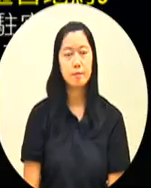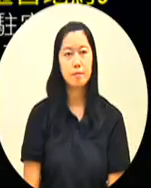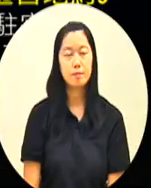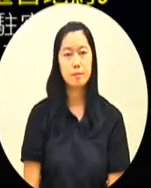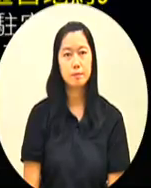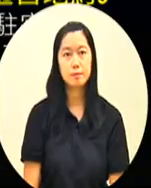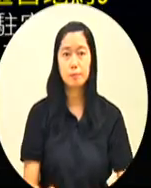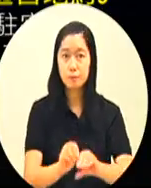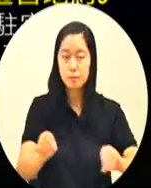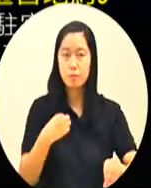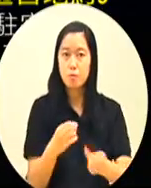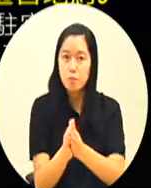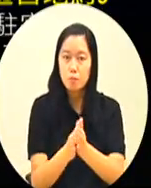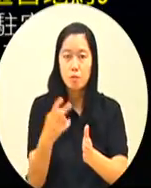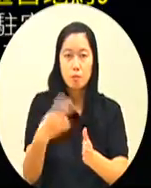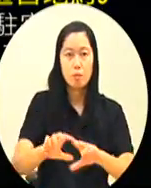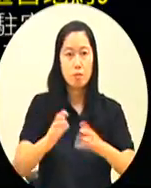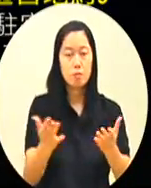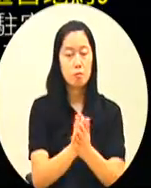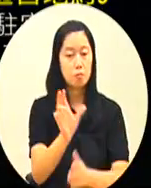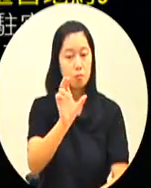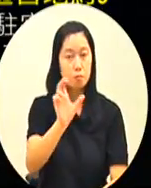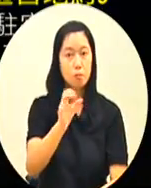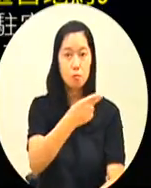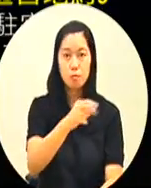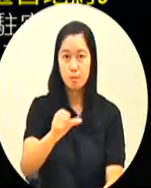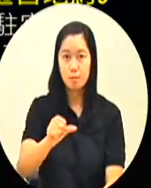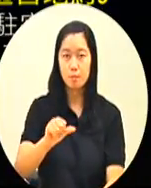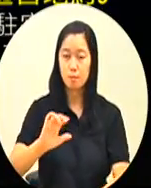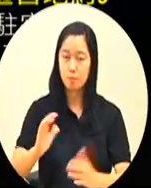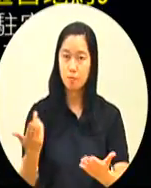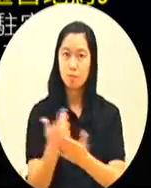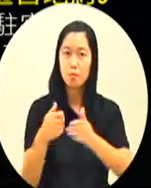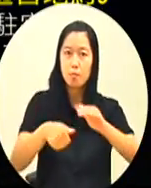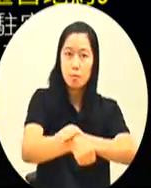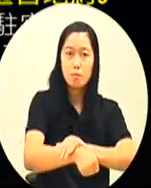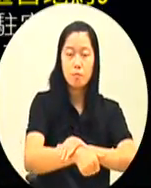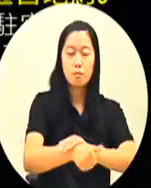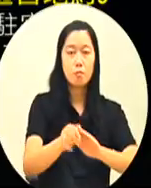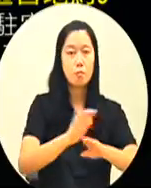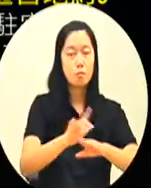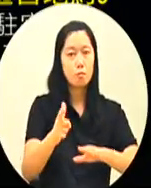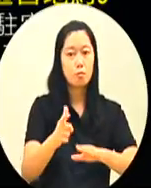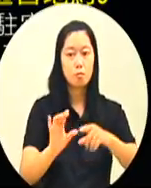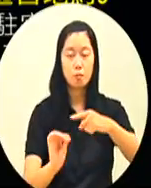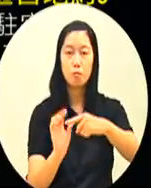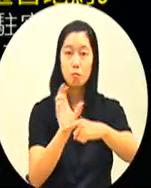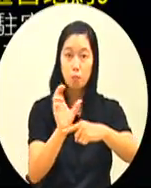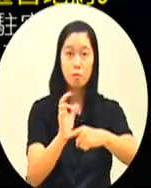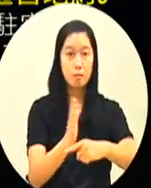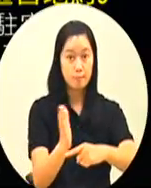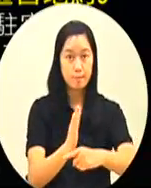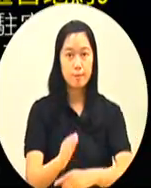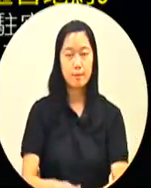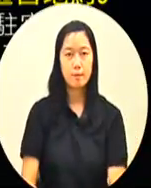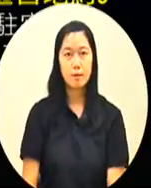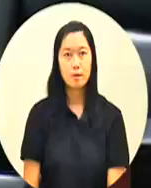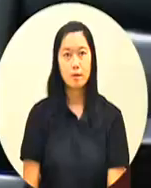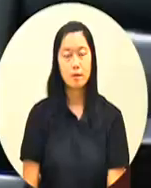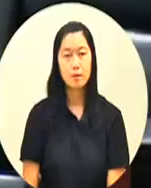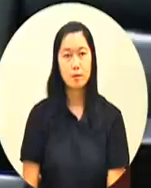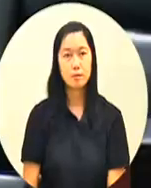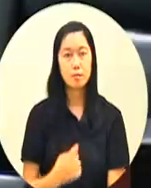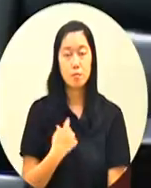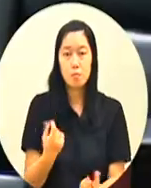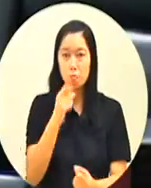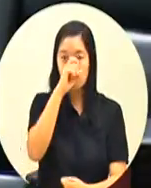土地需求大概还有70公顷，然后大概进驻会大概80%左右哈。这部分其实我是